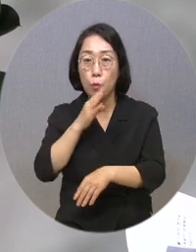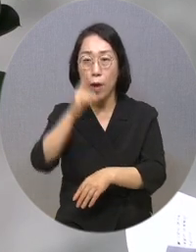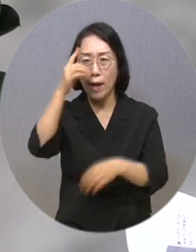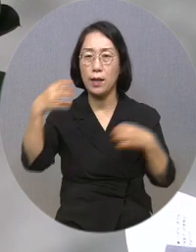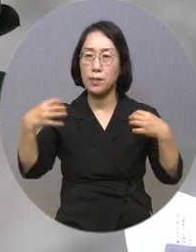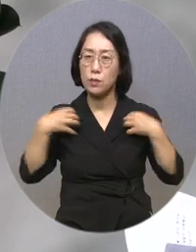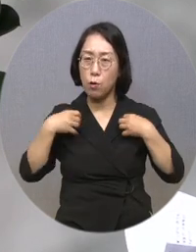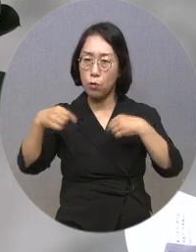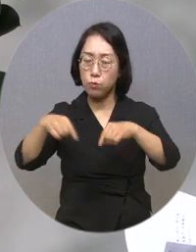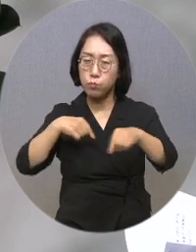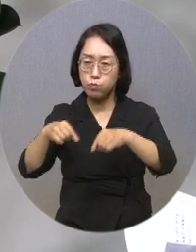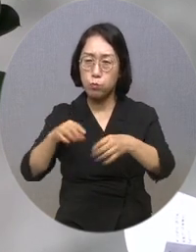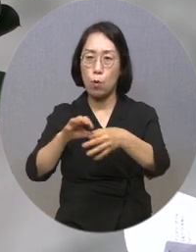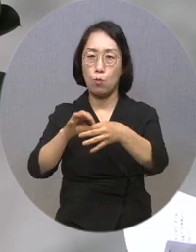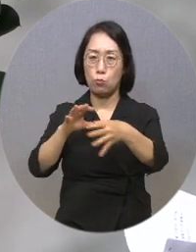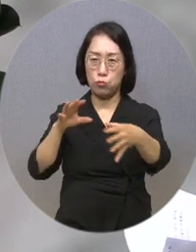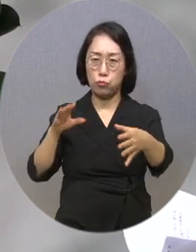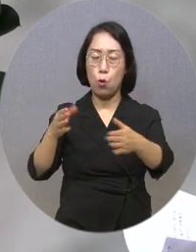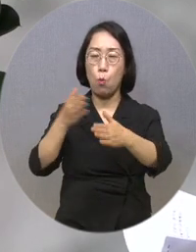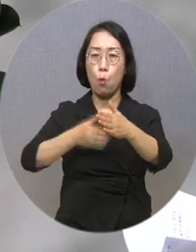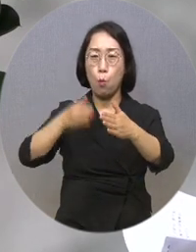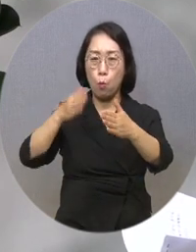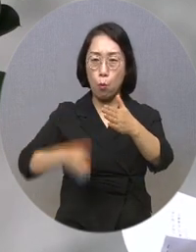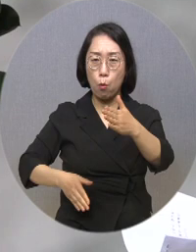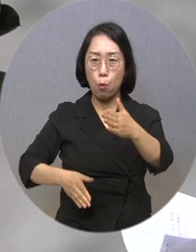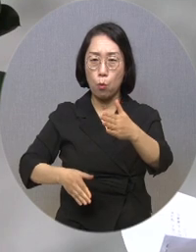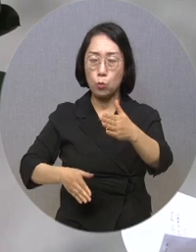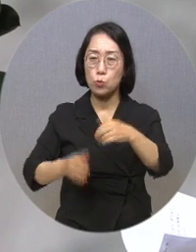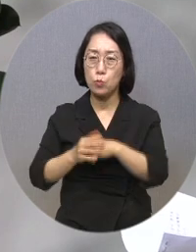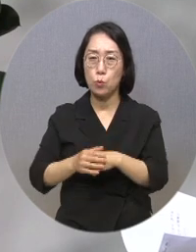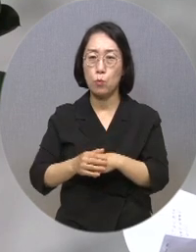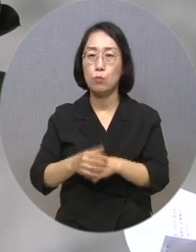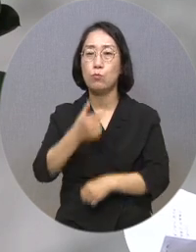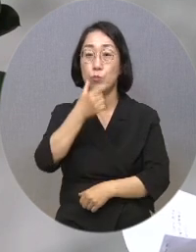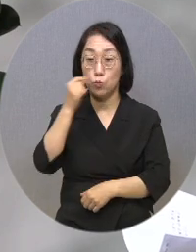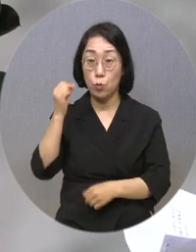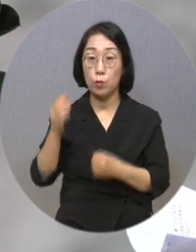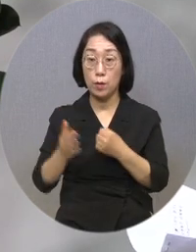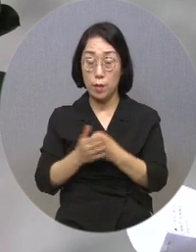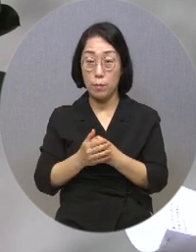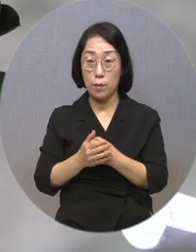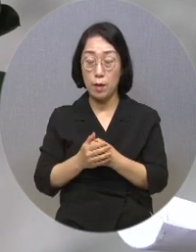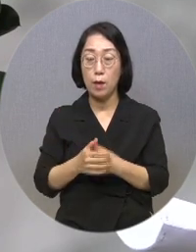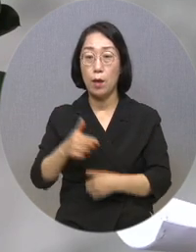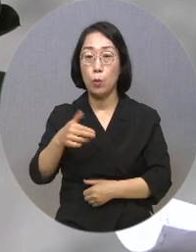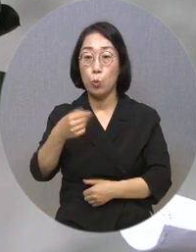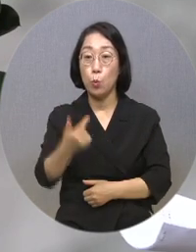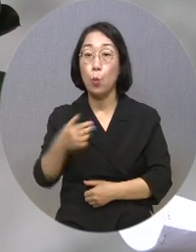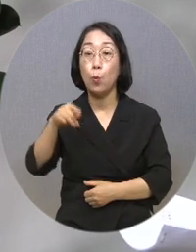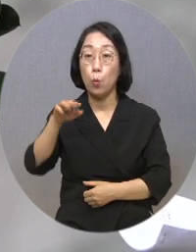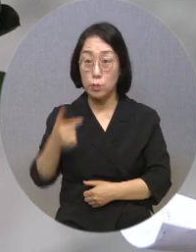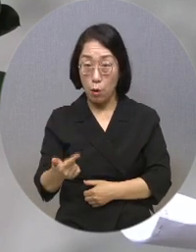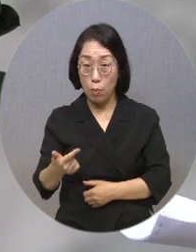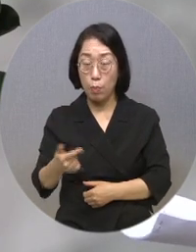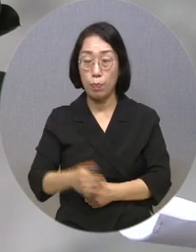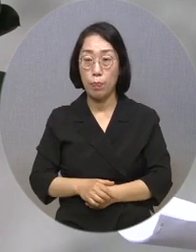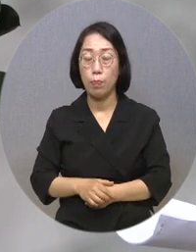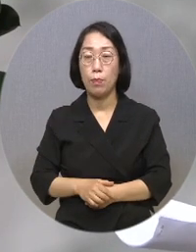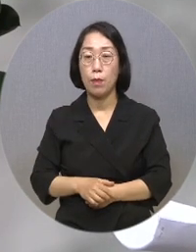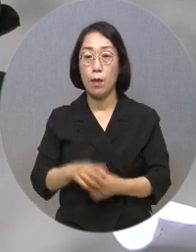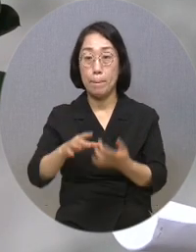못하는 공공성이 더 후퇴하는 문제가 있어서 그걸 개선하고자 노선 입찰형으로 해서